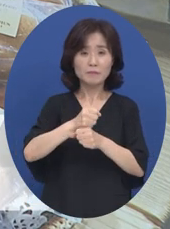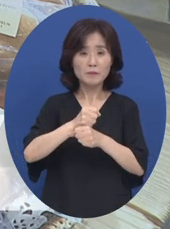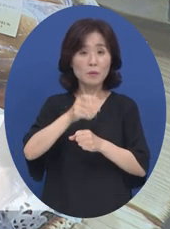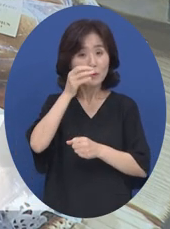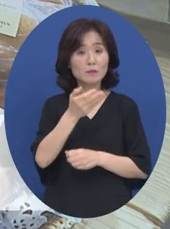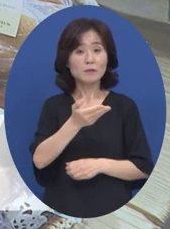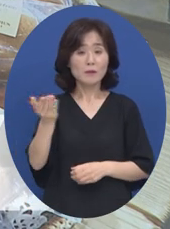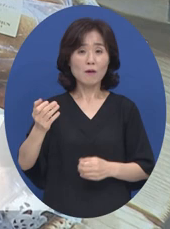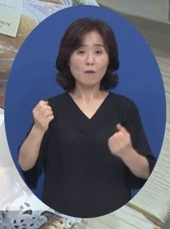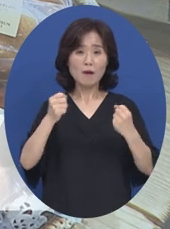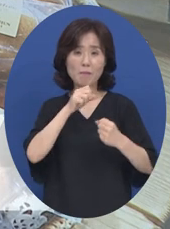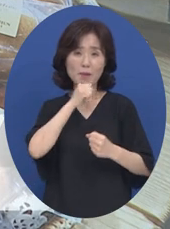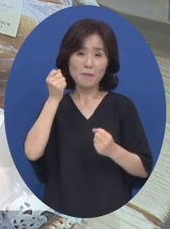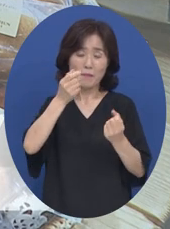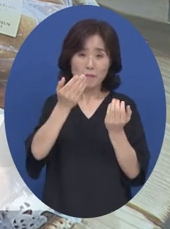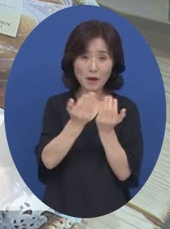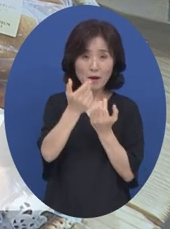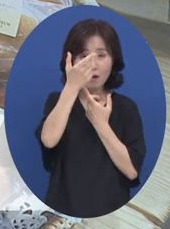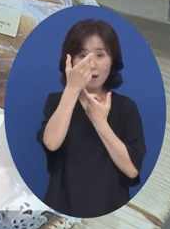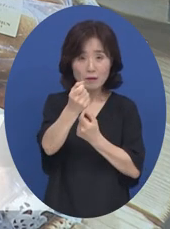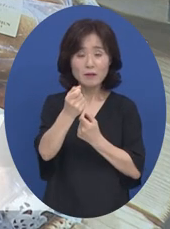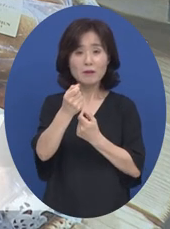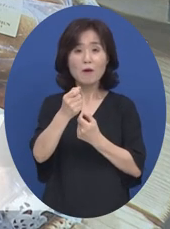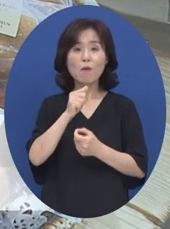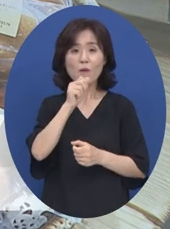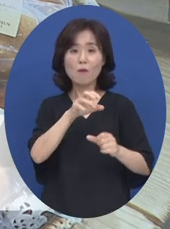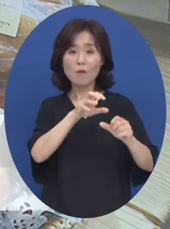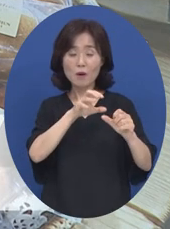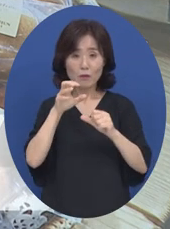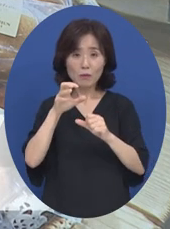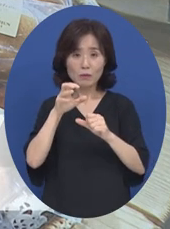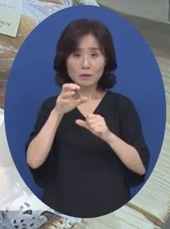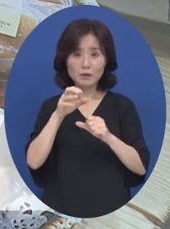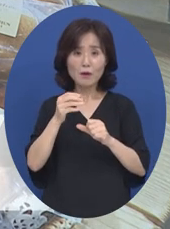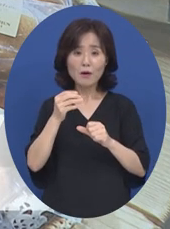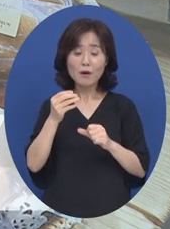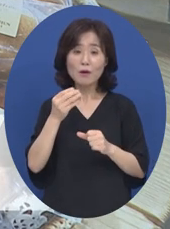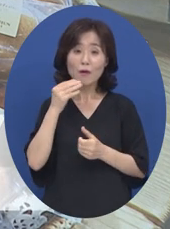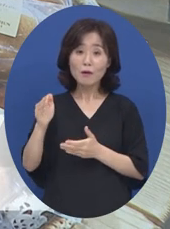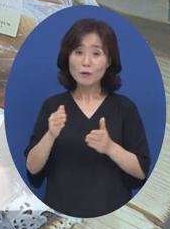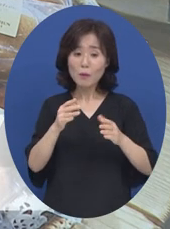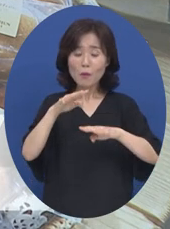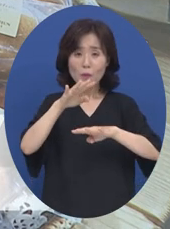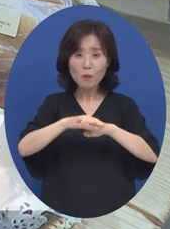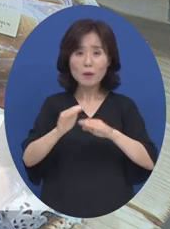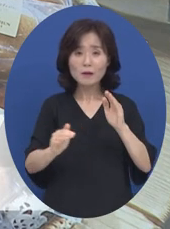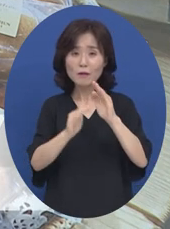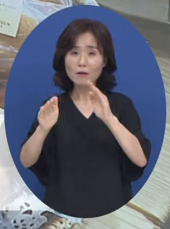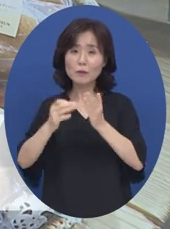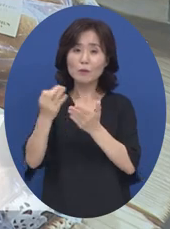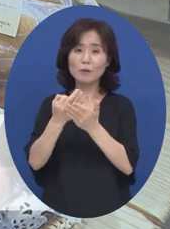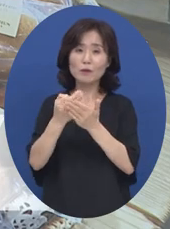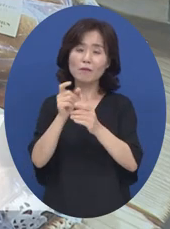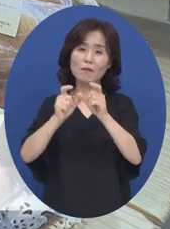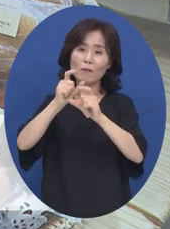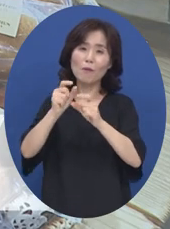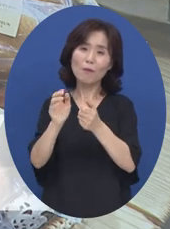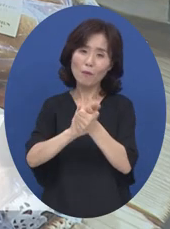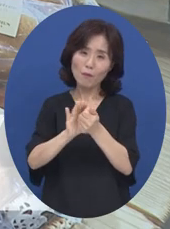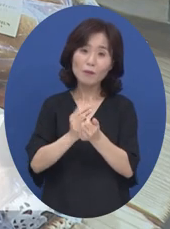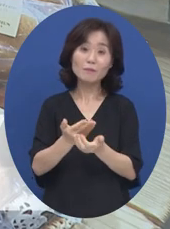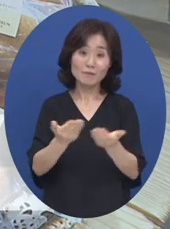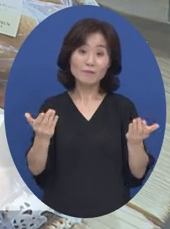건강한 맛을 갖춘 콩 활용 제품들이 경기 지역 농가소득 증대에도 보탬이 될 것으로 보입니다. 구영슬 기자가 현장